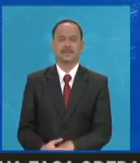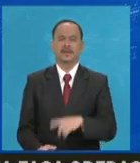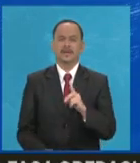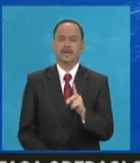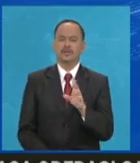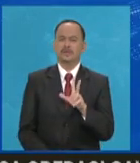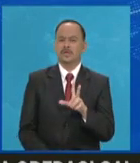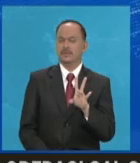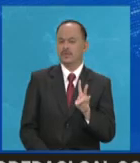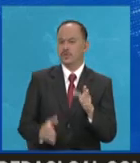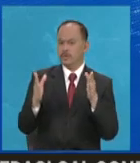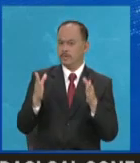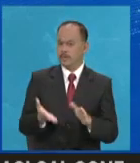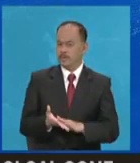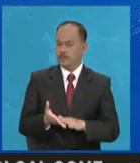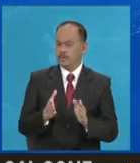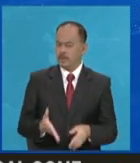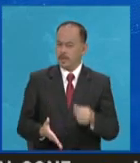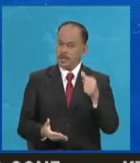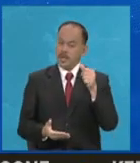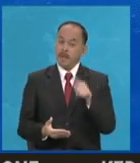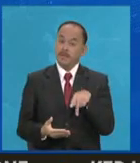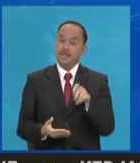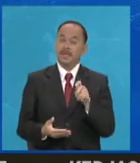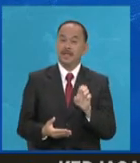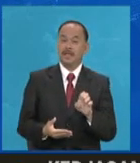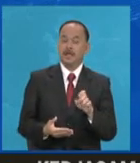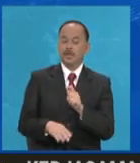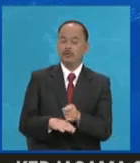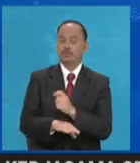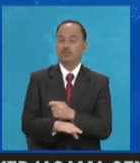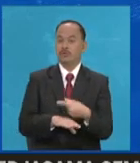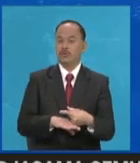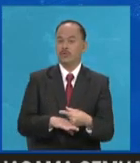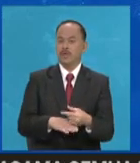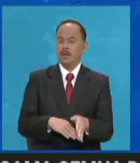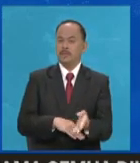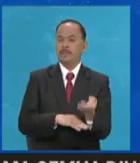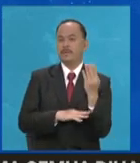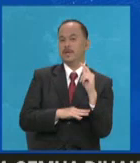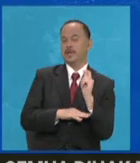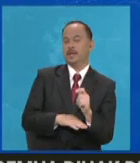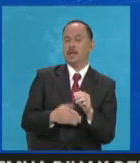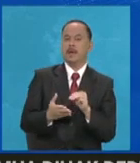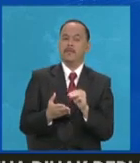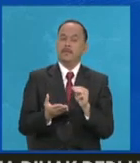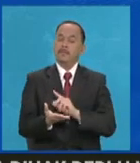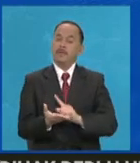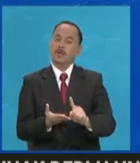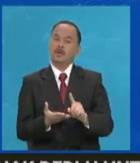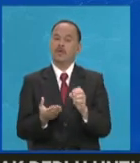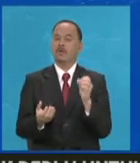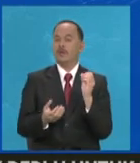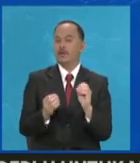173 orang pelajar tingkatan 6 bawah pusat tingkatan 6 Totong pagi tadi yang mengikuti Minggu orientasi yang berlangsung